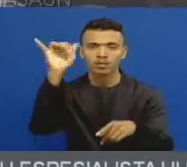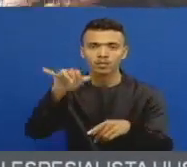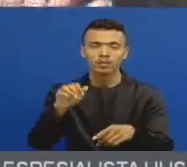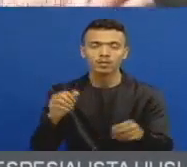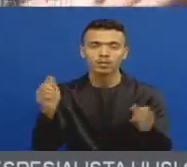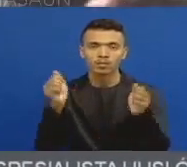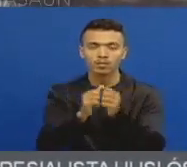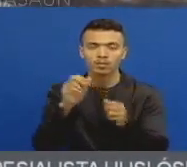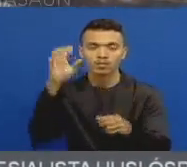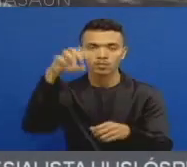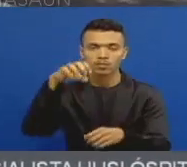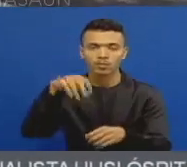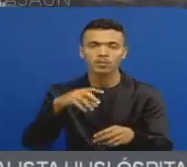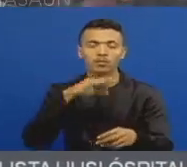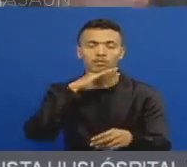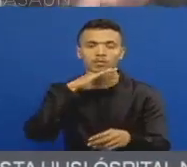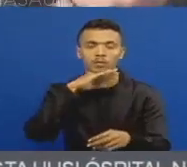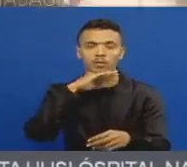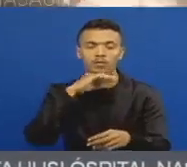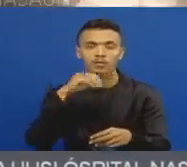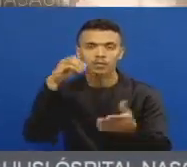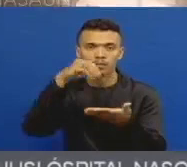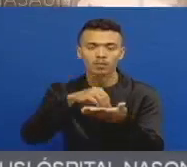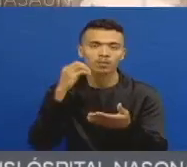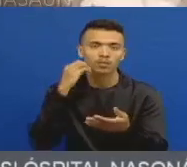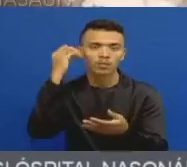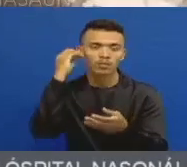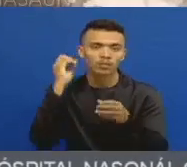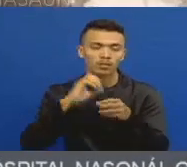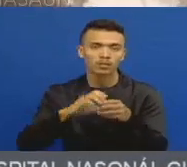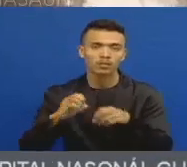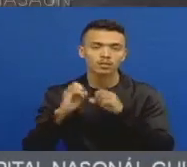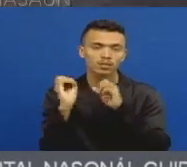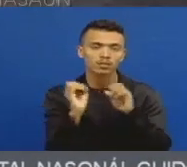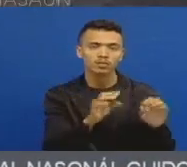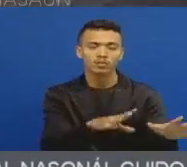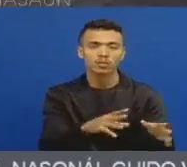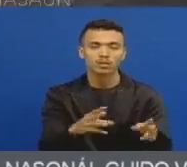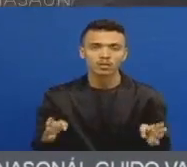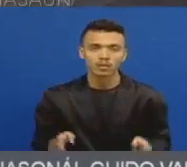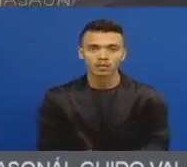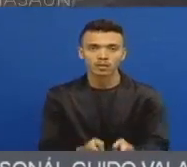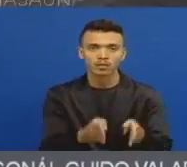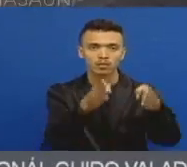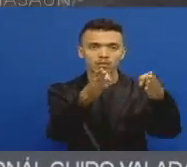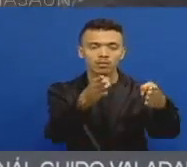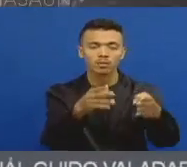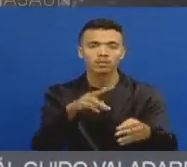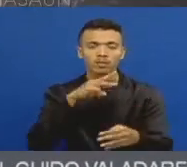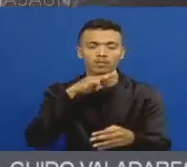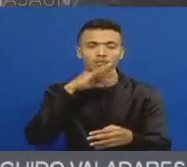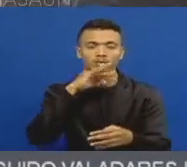ne, antaun. Lisu serbema sera tawe senuma, sera suet tumba bedalan, ka kolan serne antaun. Sera loke kolan antaun, con certeza ke lisu